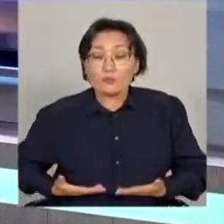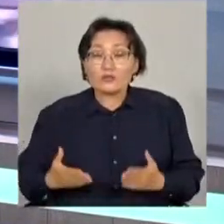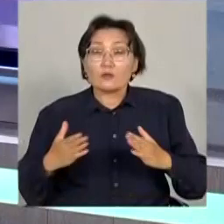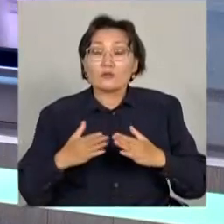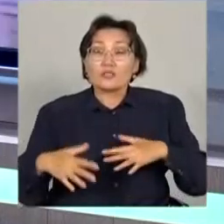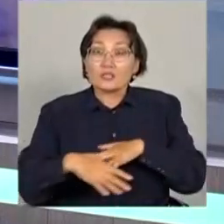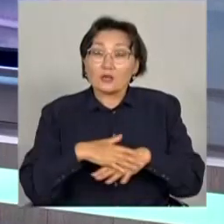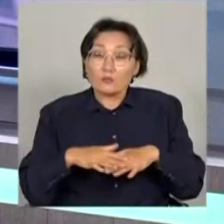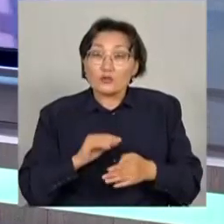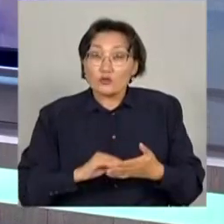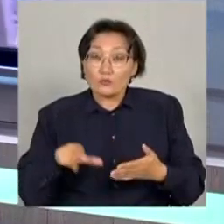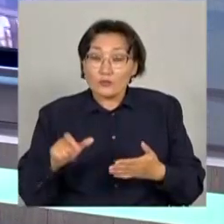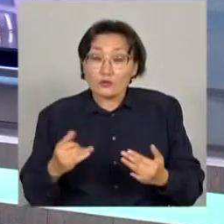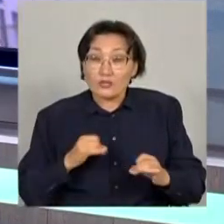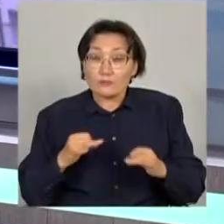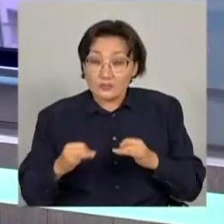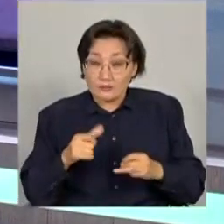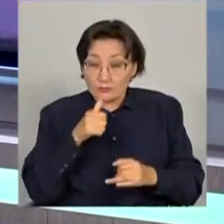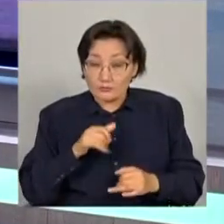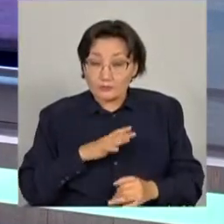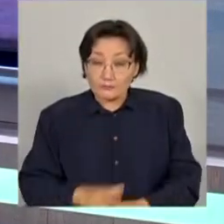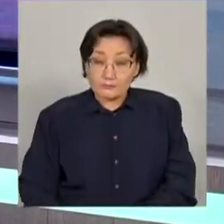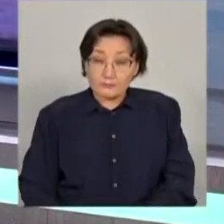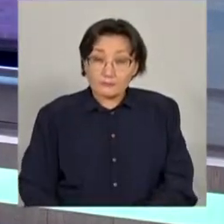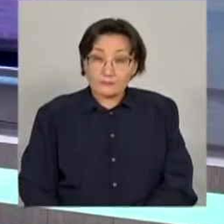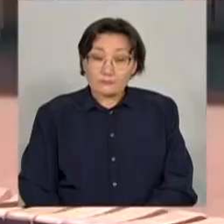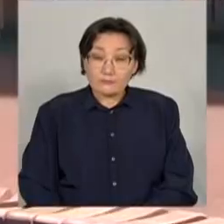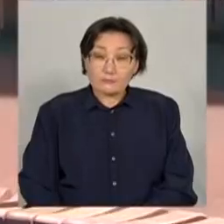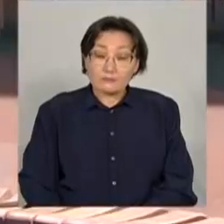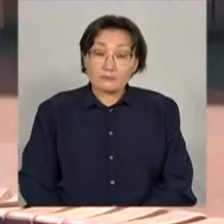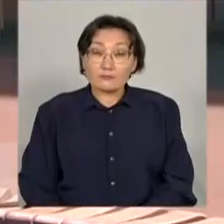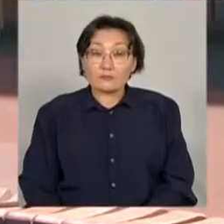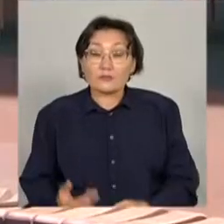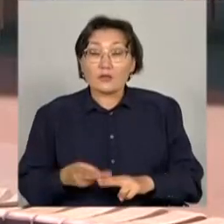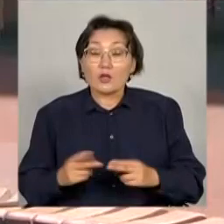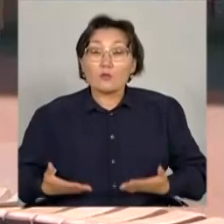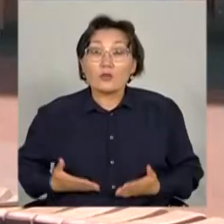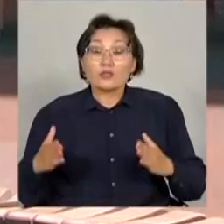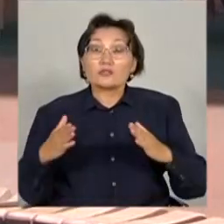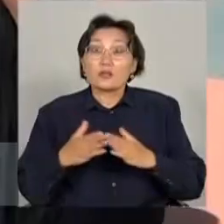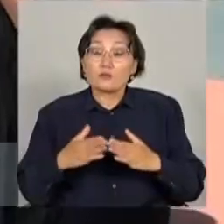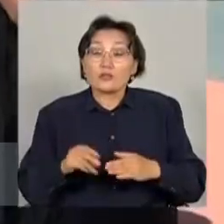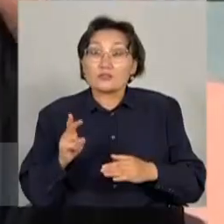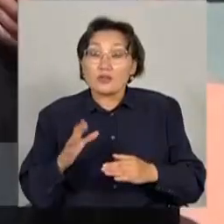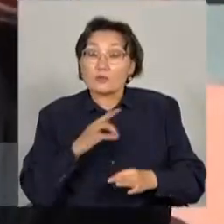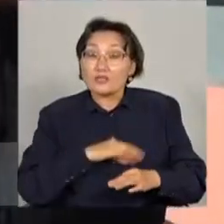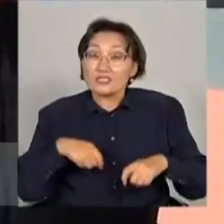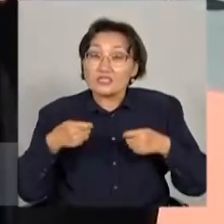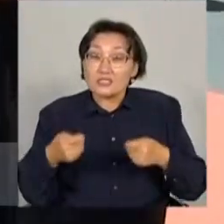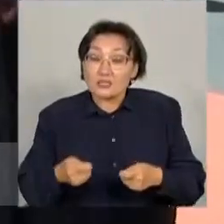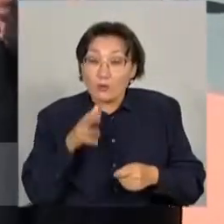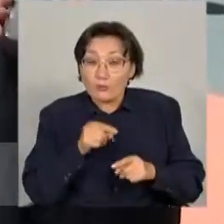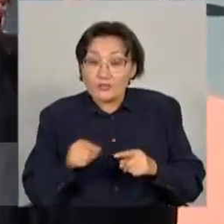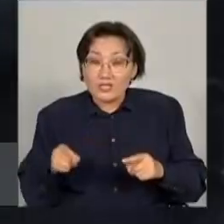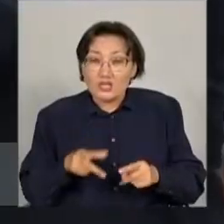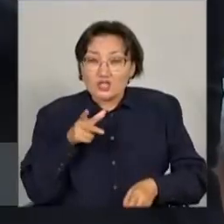халқымен әріптесім Өмір Серікбекұлы тілдесіп келді. Бұл тұрғын үйдің адамдары пәтерлері қолданысқа берілгелі